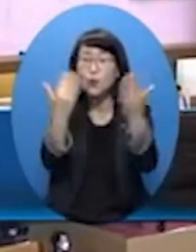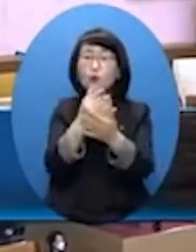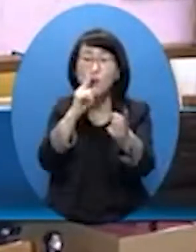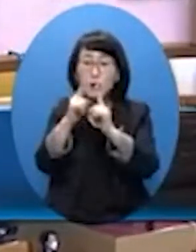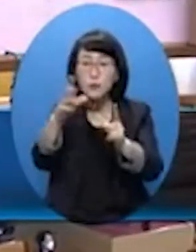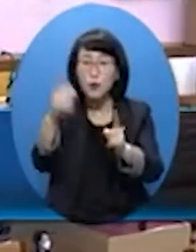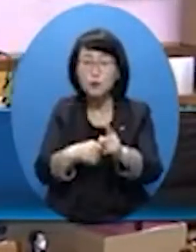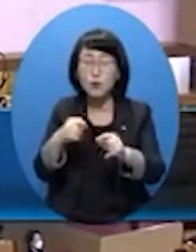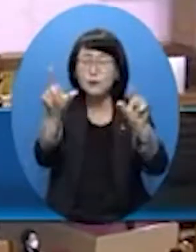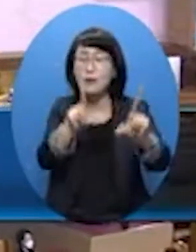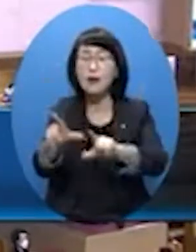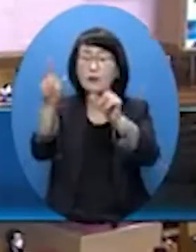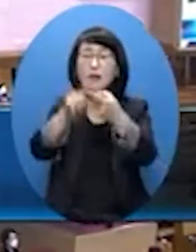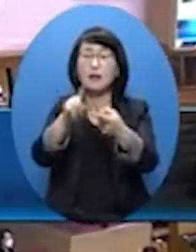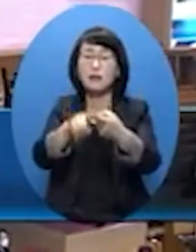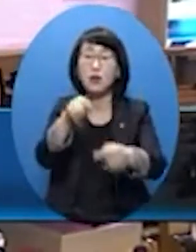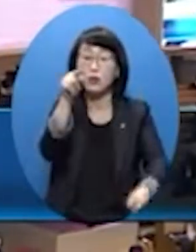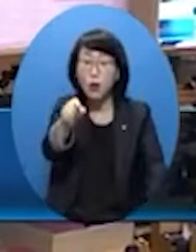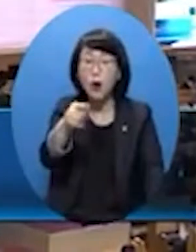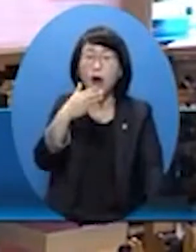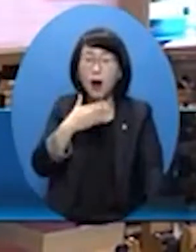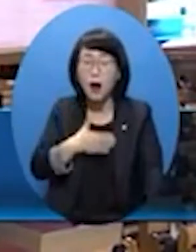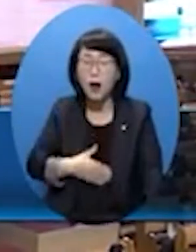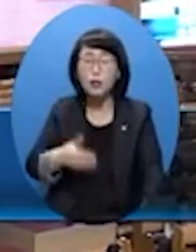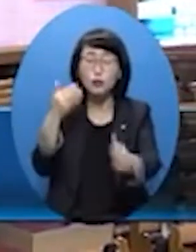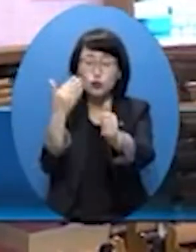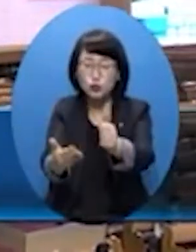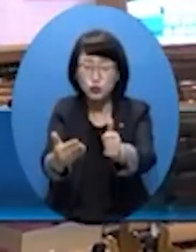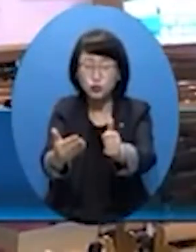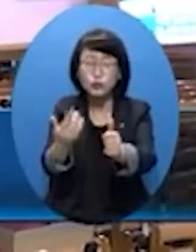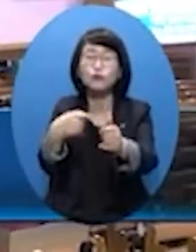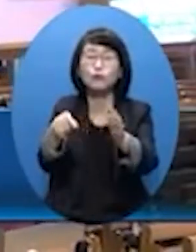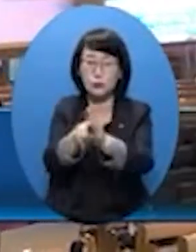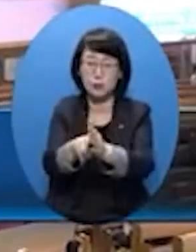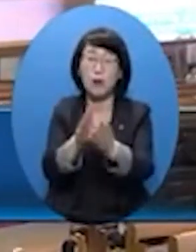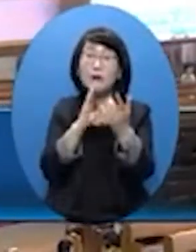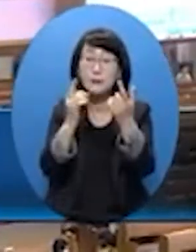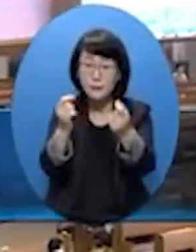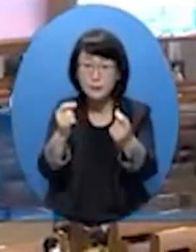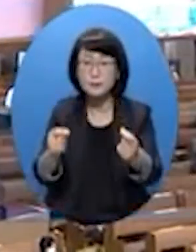말씀으로 사는 줄을 내가 알게 하려 하심이니라